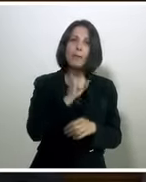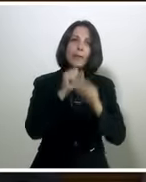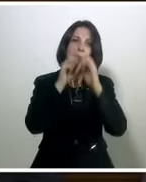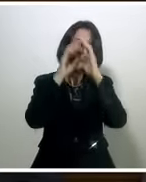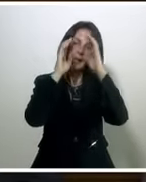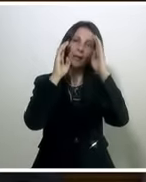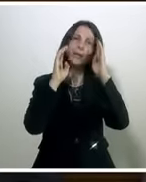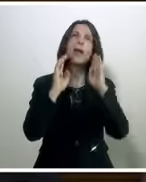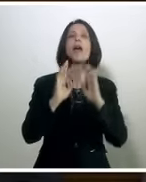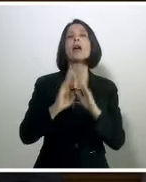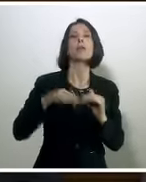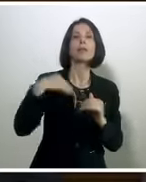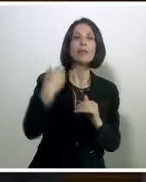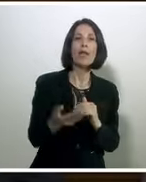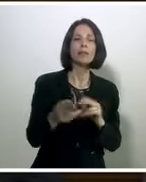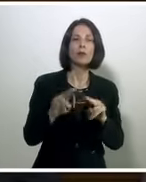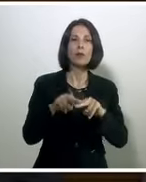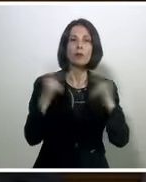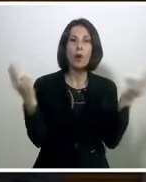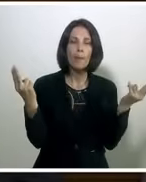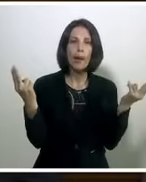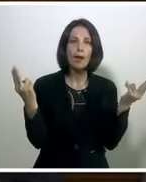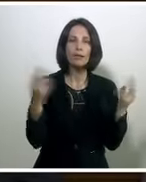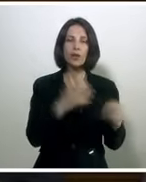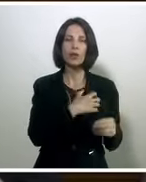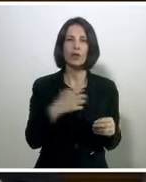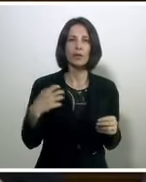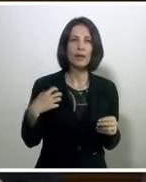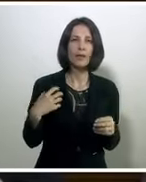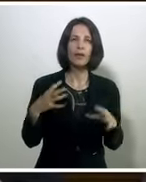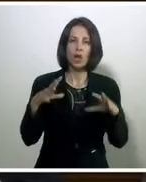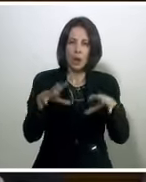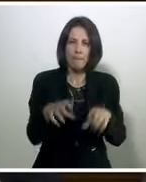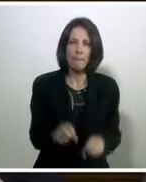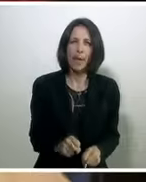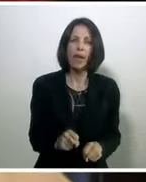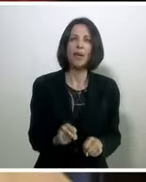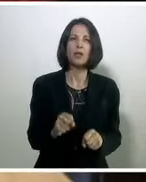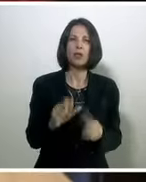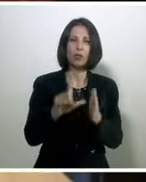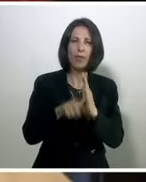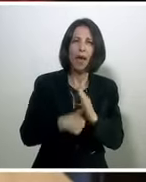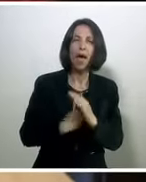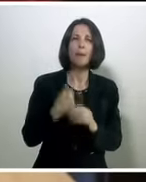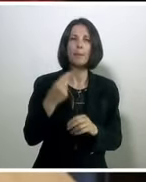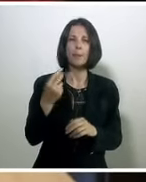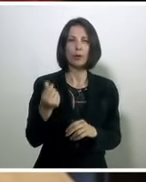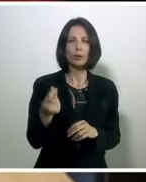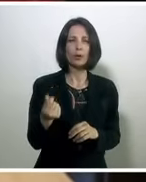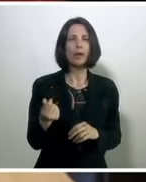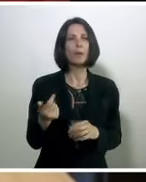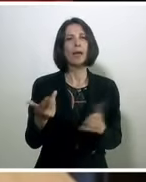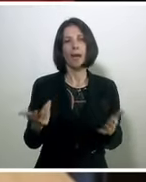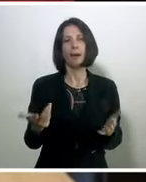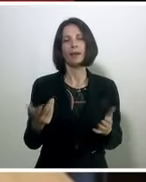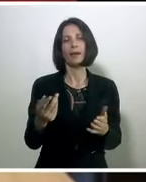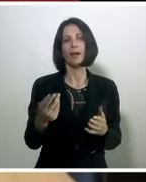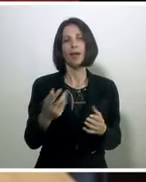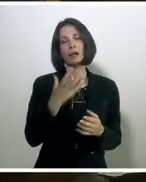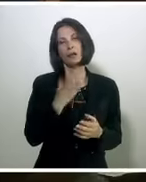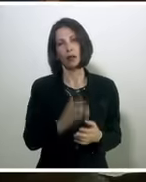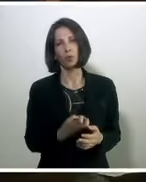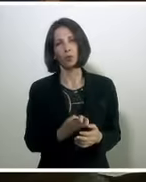in termini di tempo impegno passione risorse e anche frustrazioni più i cittadini sono messi nella condizione di conoscere gli